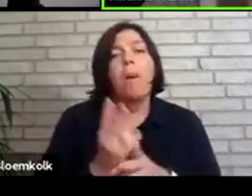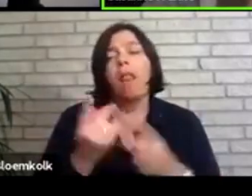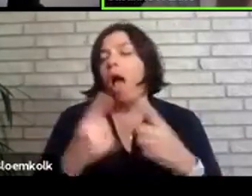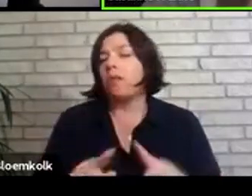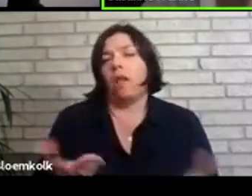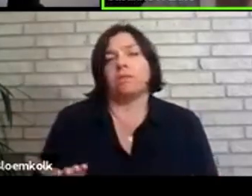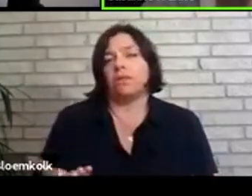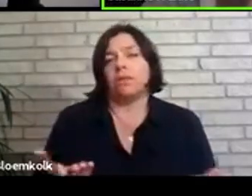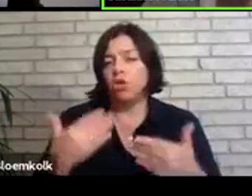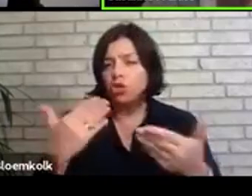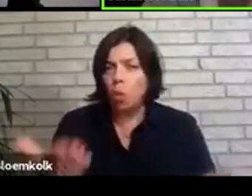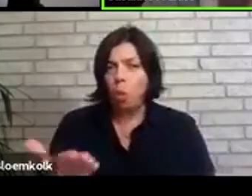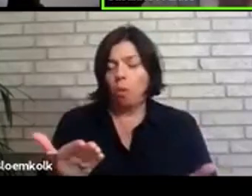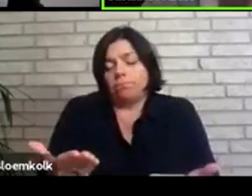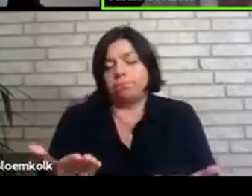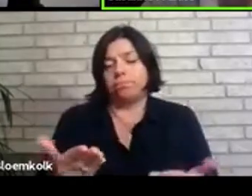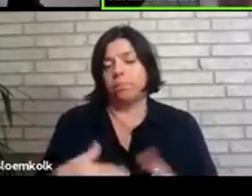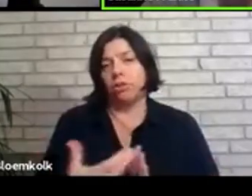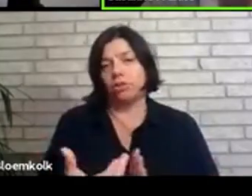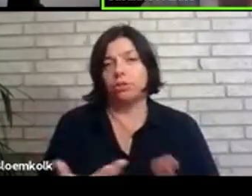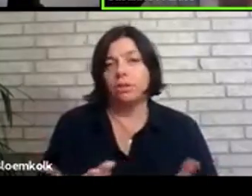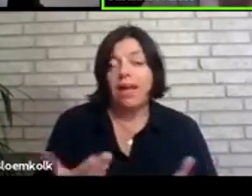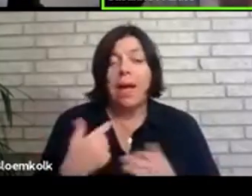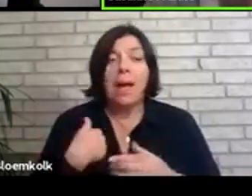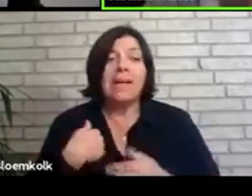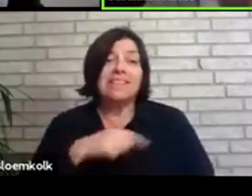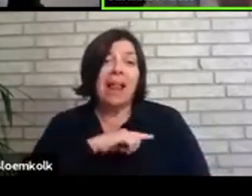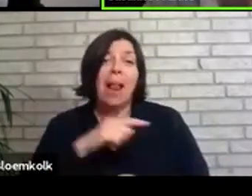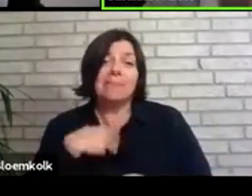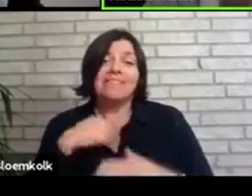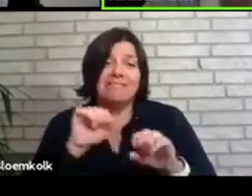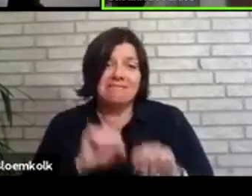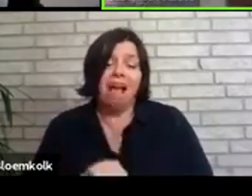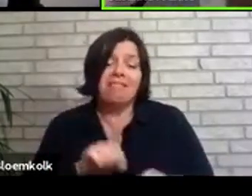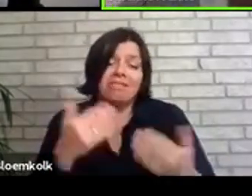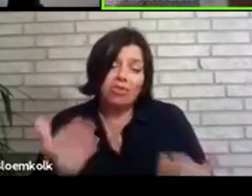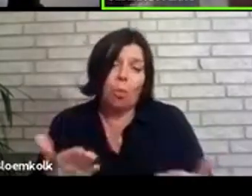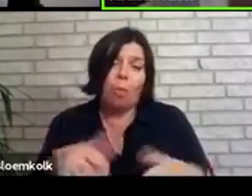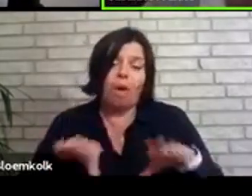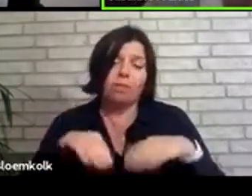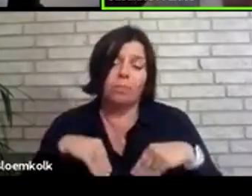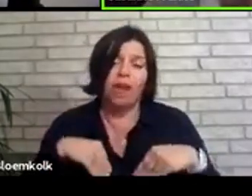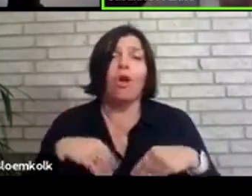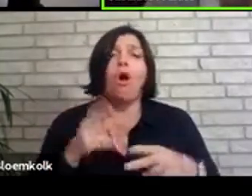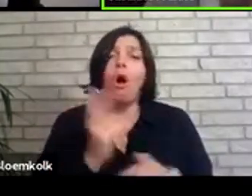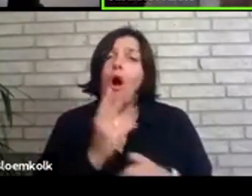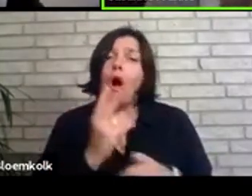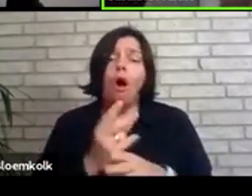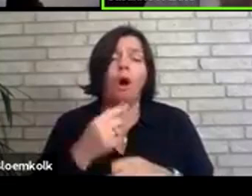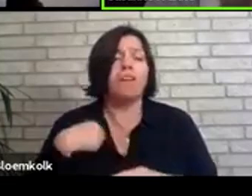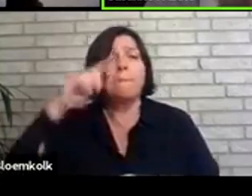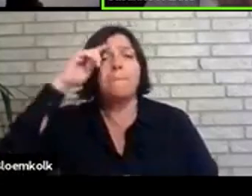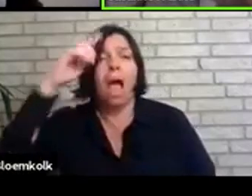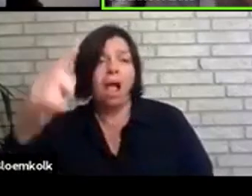leben. Wir sind so oft abgestiegen, wir sind so lange nicht Meister geworden, weißt du was? Ich komme damit klar.